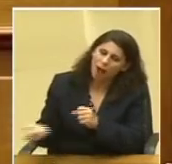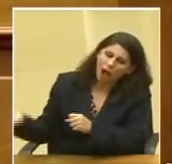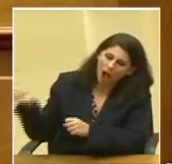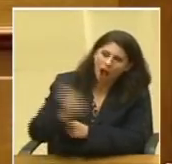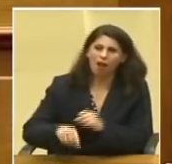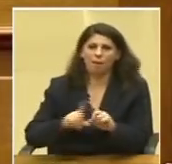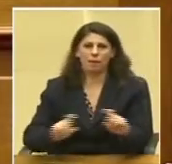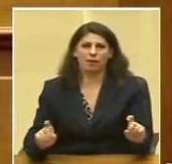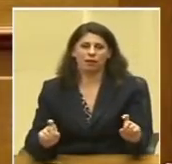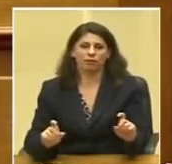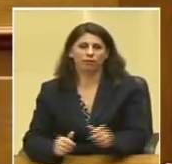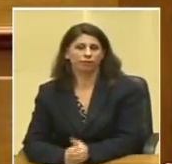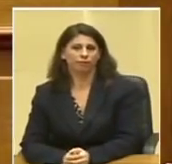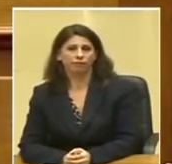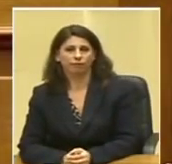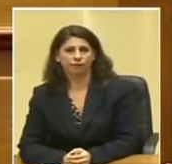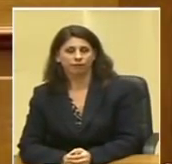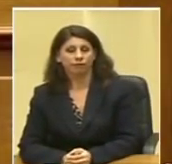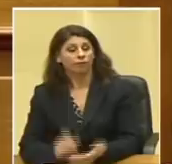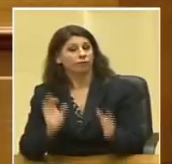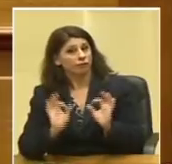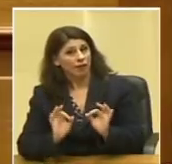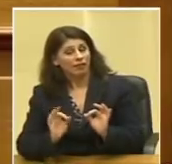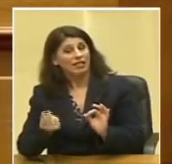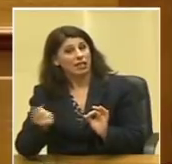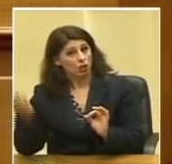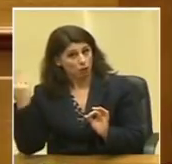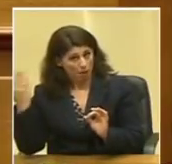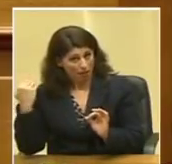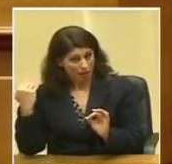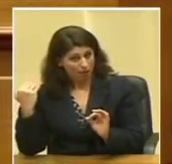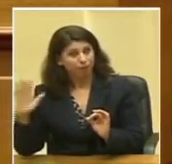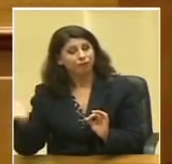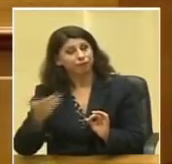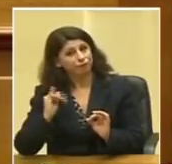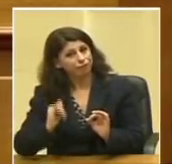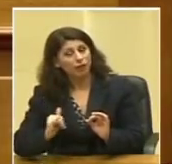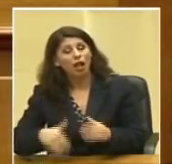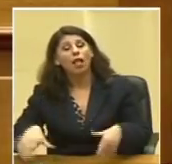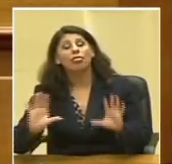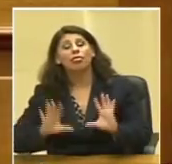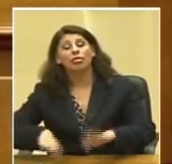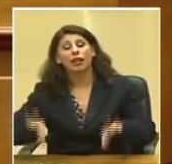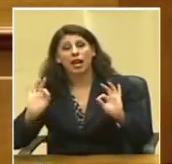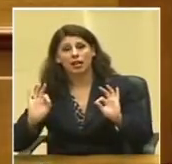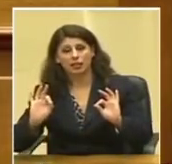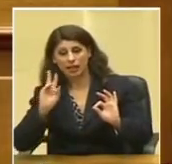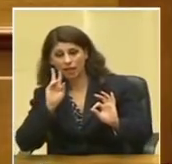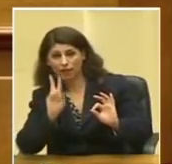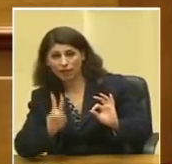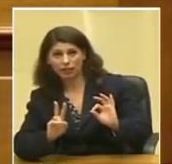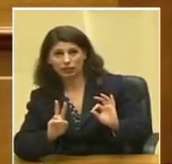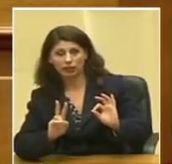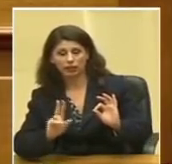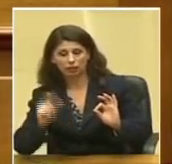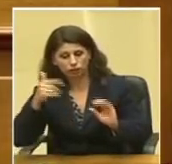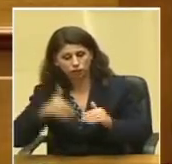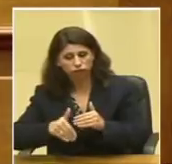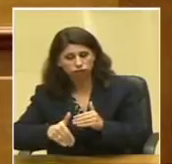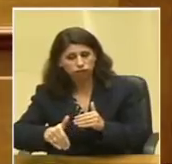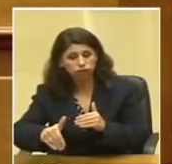Και μάλιστα, λίγο παλιότερα, όταν ακόμα δεν είχε αρχίσει να διαφαίνεται η προοπτική